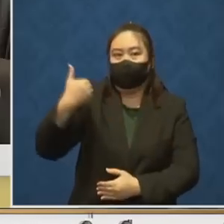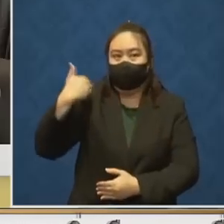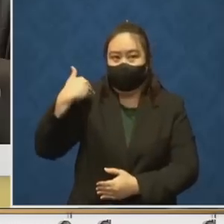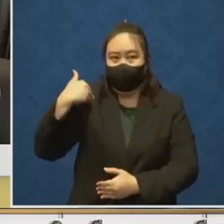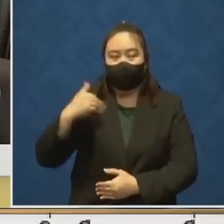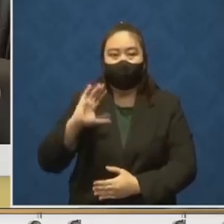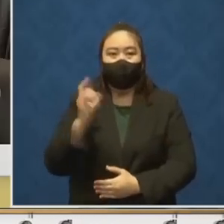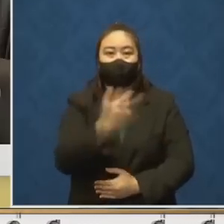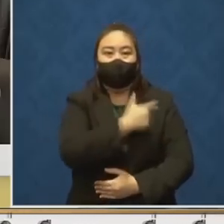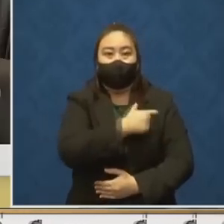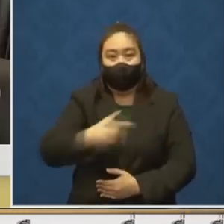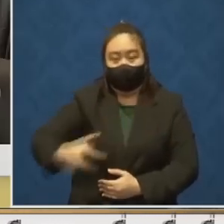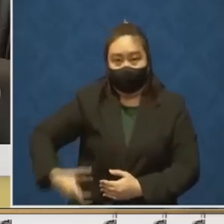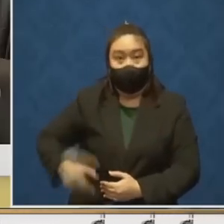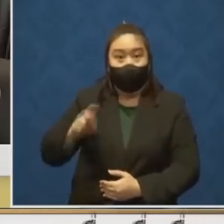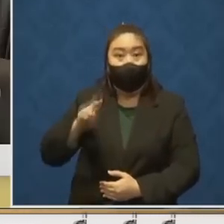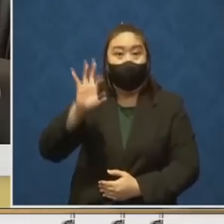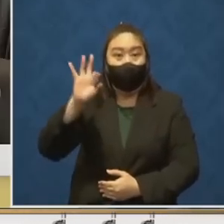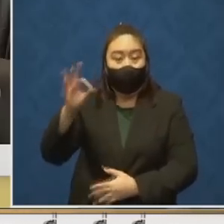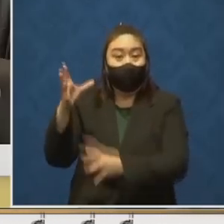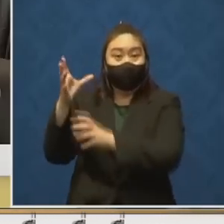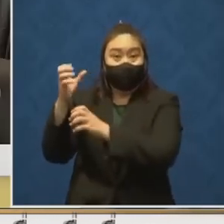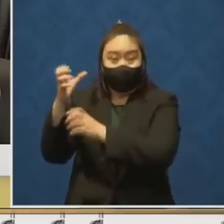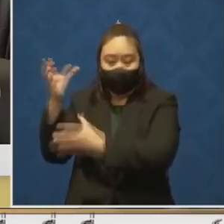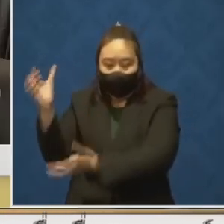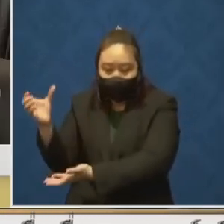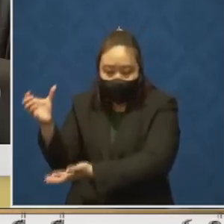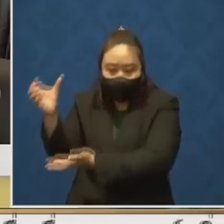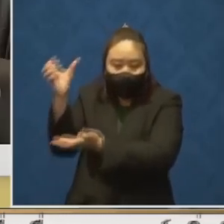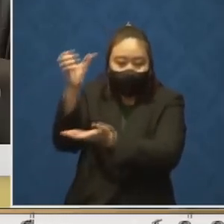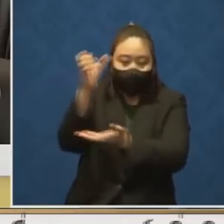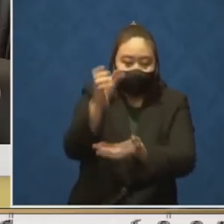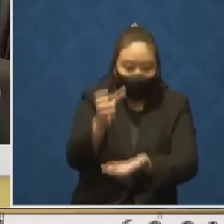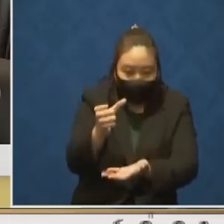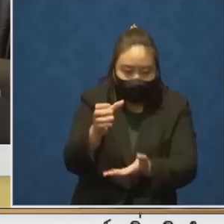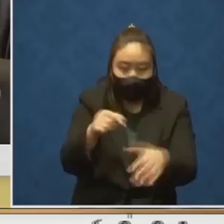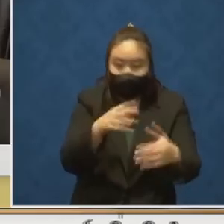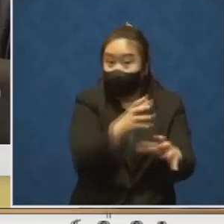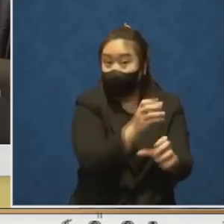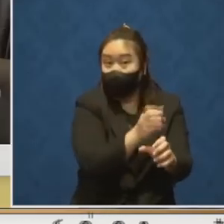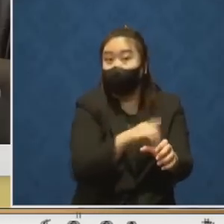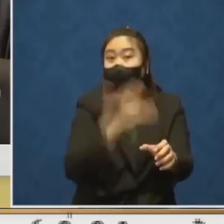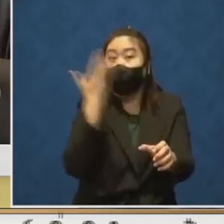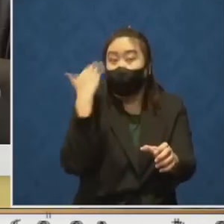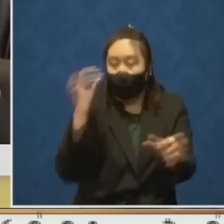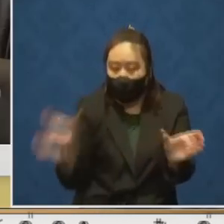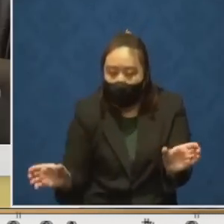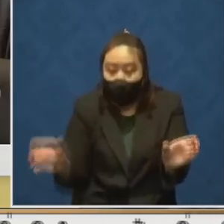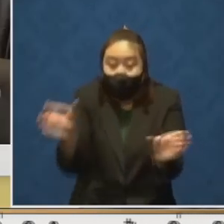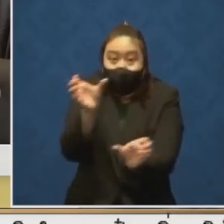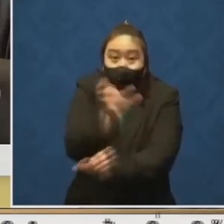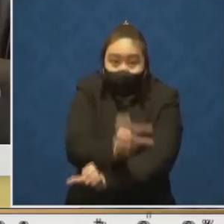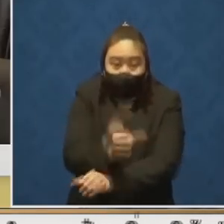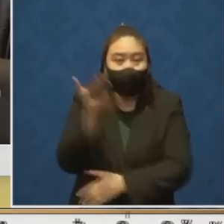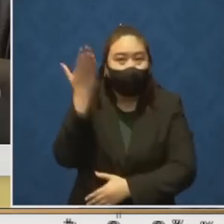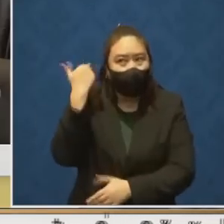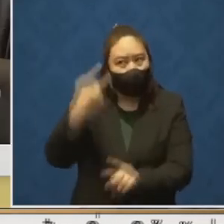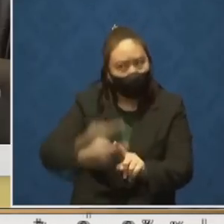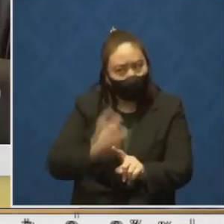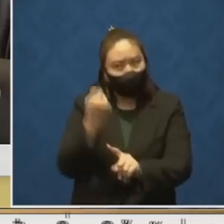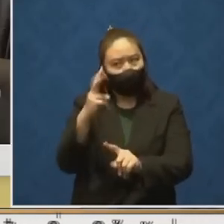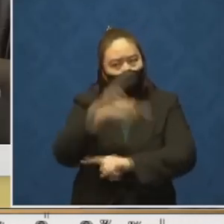ชกที่ 9ไปแนที่อนุสาวรี พยาพาหวesters lin Superthinตั้งแต่วัที่ 29 ธนQuery